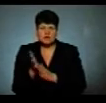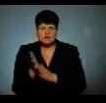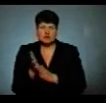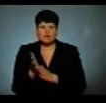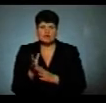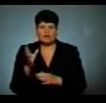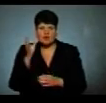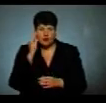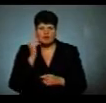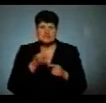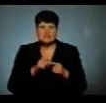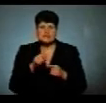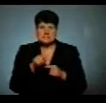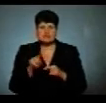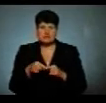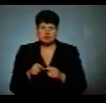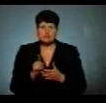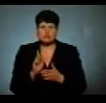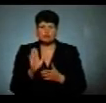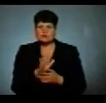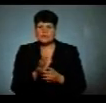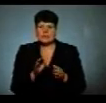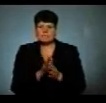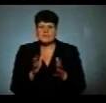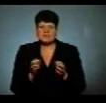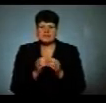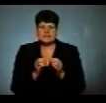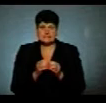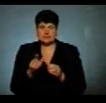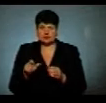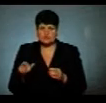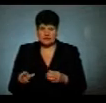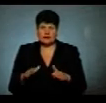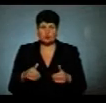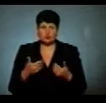такий вимог, що має бути не більше 10 пасажирів, рекомендовано всім робити